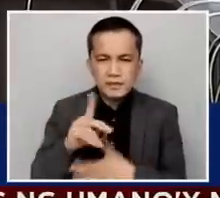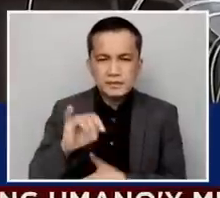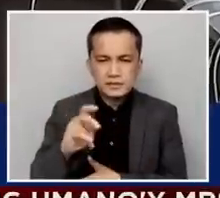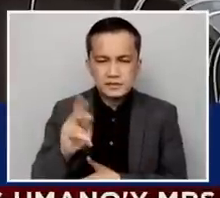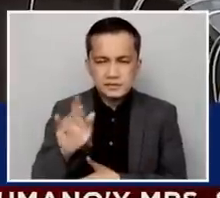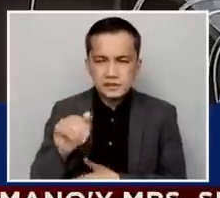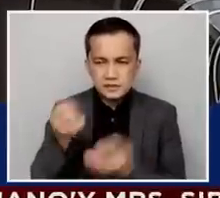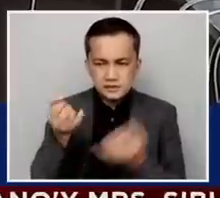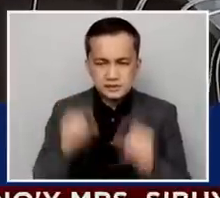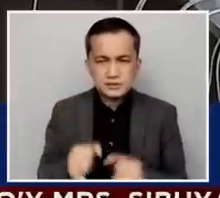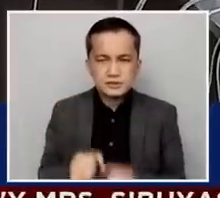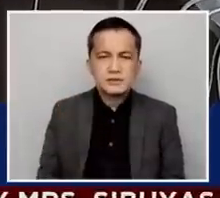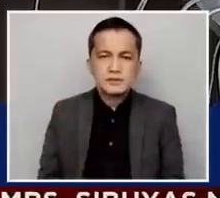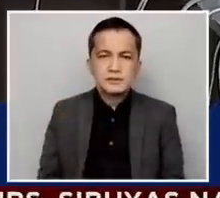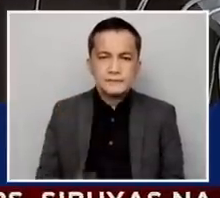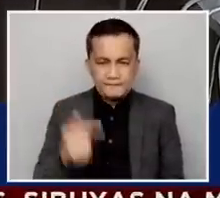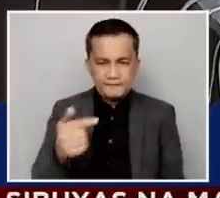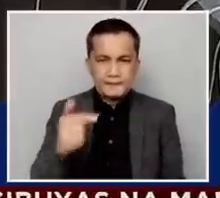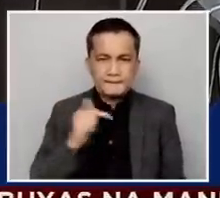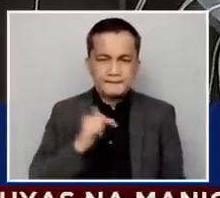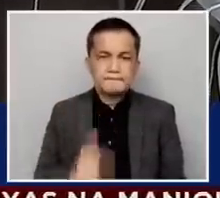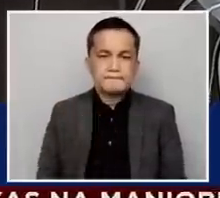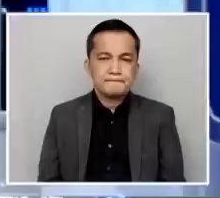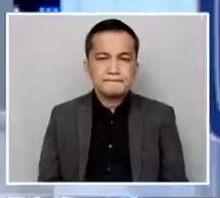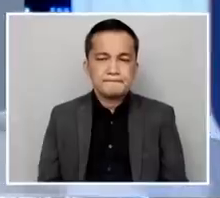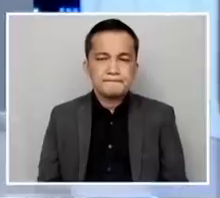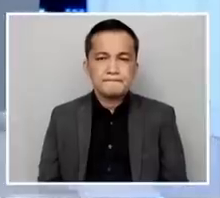Cruz, ABS-CBN News.